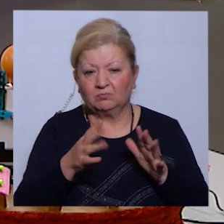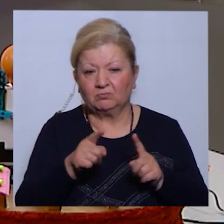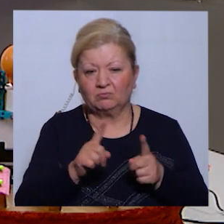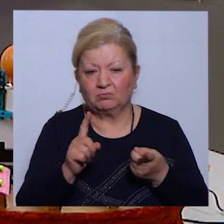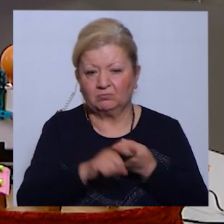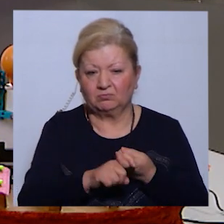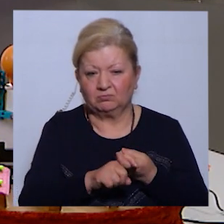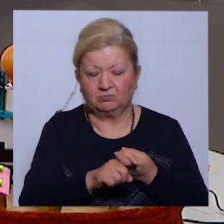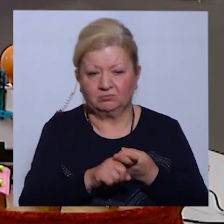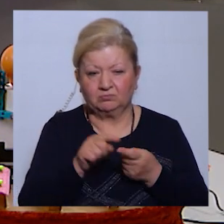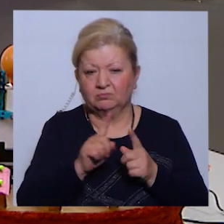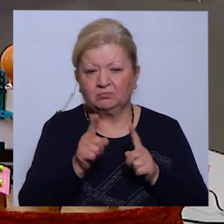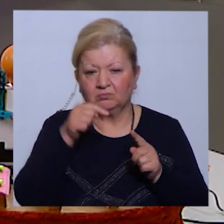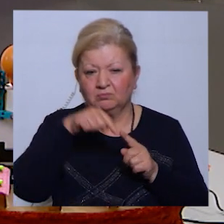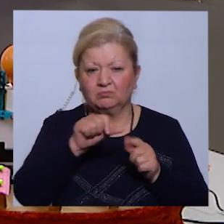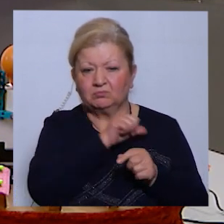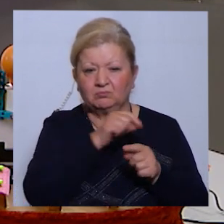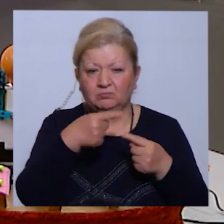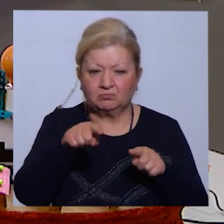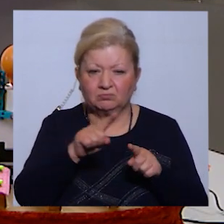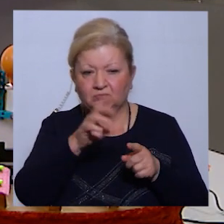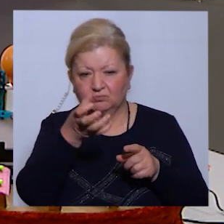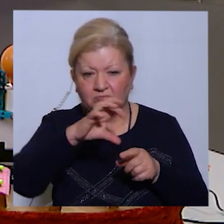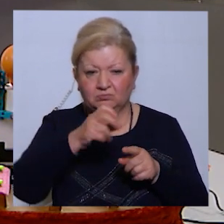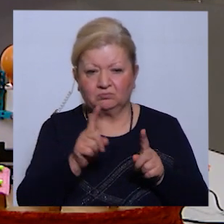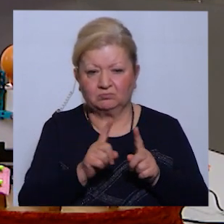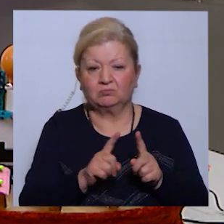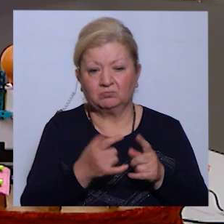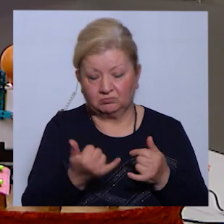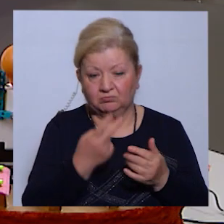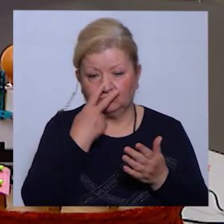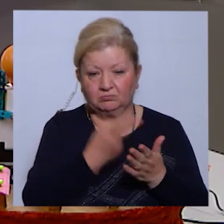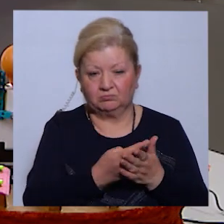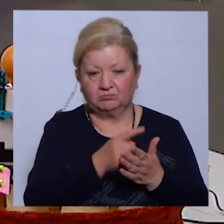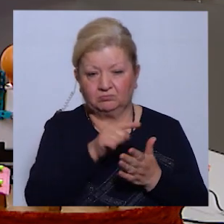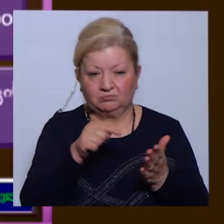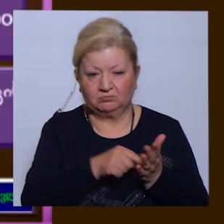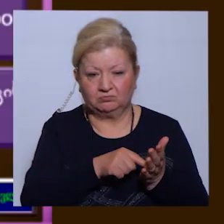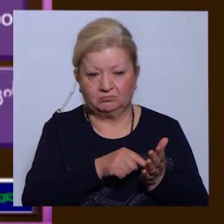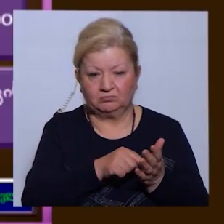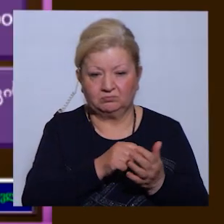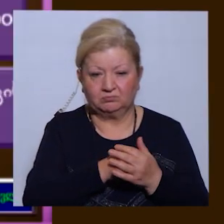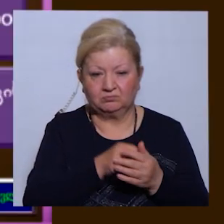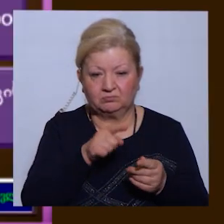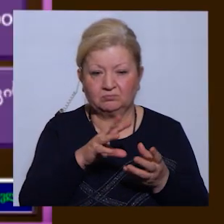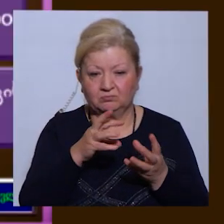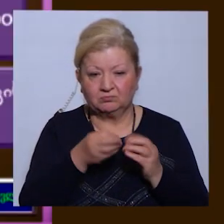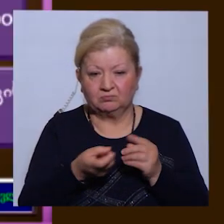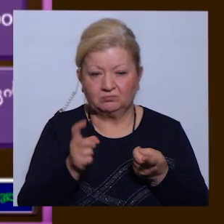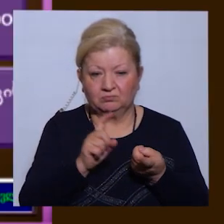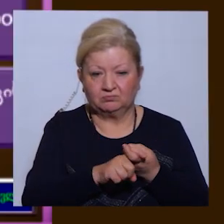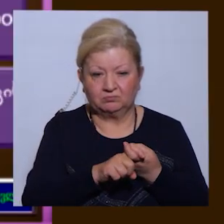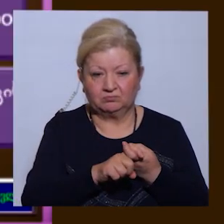მოვლენასთან არის ეს დაკავშირებული? რა ატრიალებს ამ სურათს? მოდით ესაც განვიხილოთ ეს საკითხი. ეს ყველაფერი